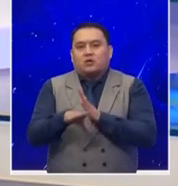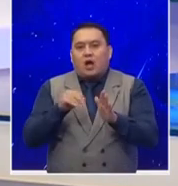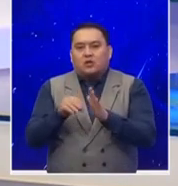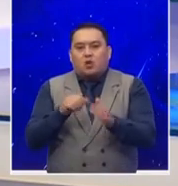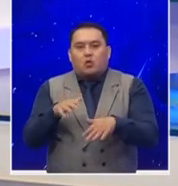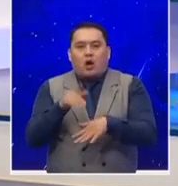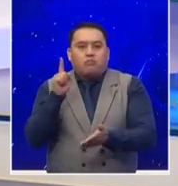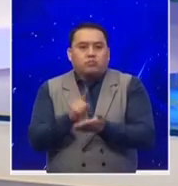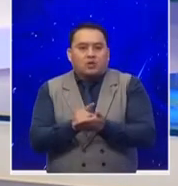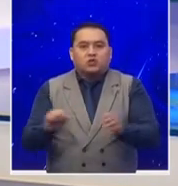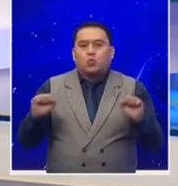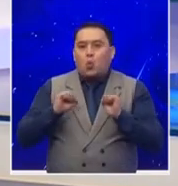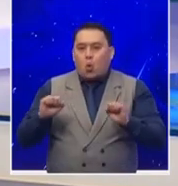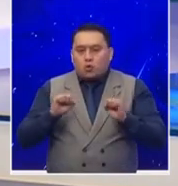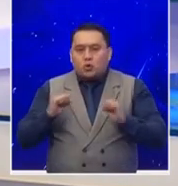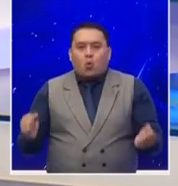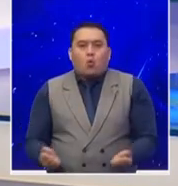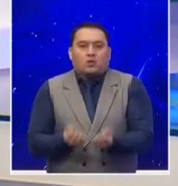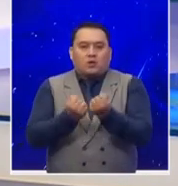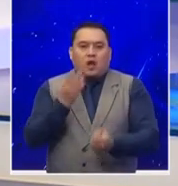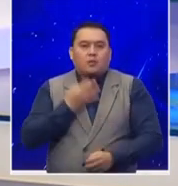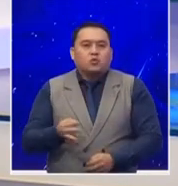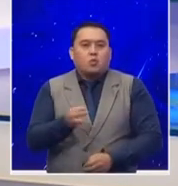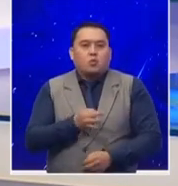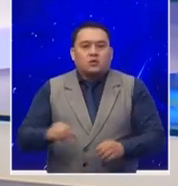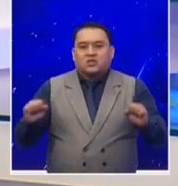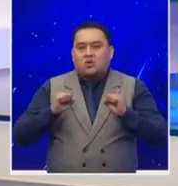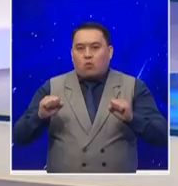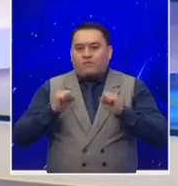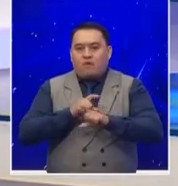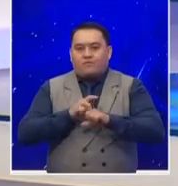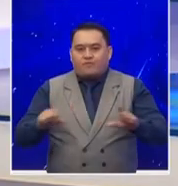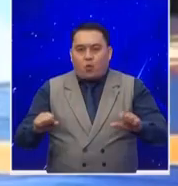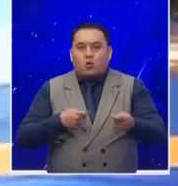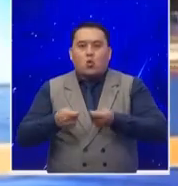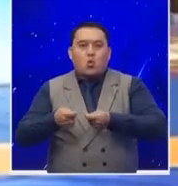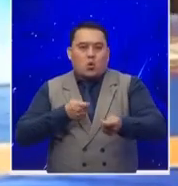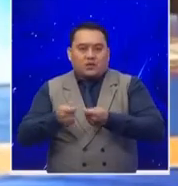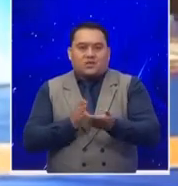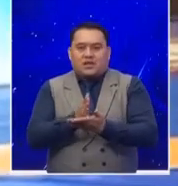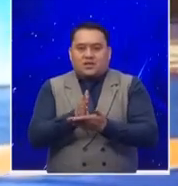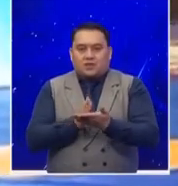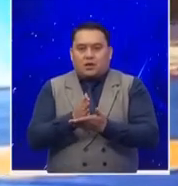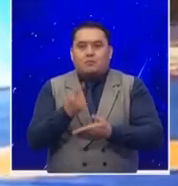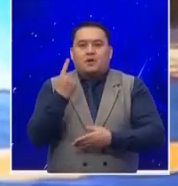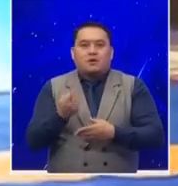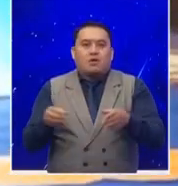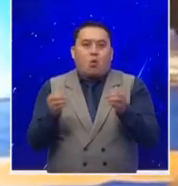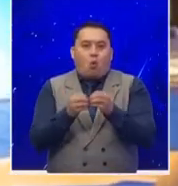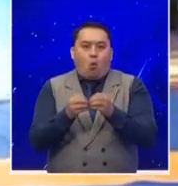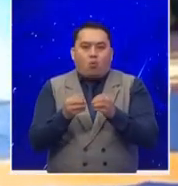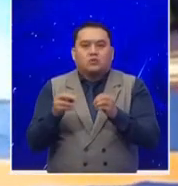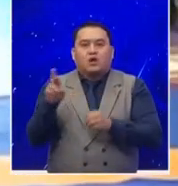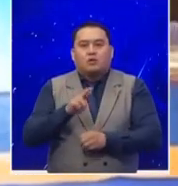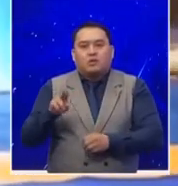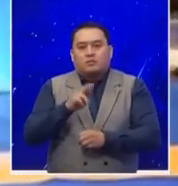жасауға міндетті. Мұны спортшылар да қолдайды. Алматы облысының дене шынықтыру және спорт басқармасы қызметкерлері бір адамдай 10